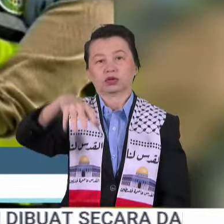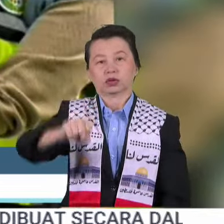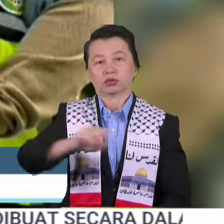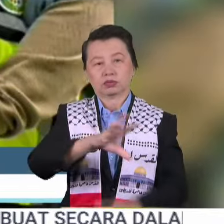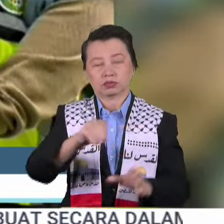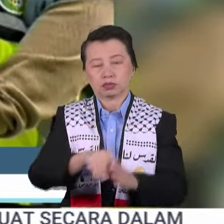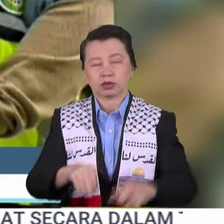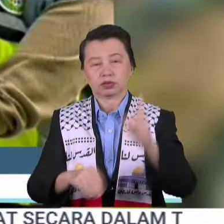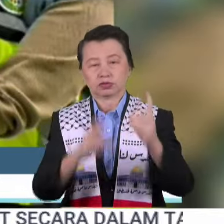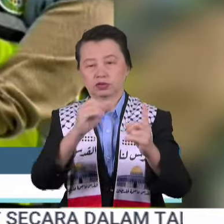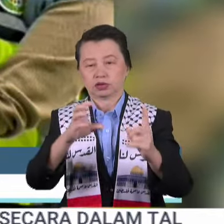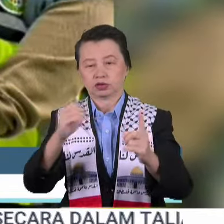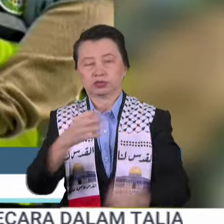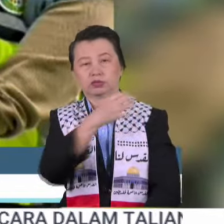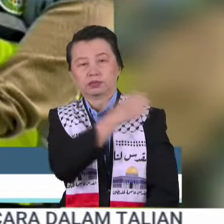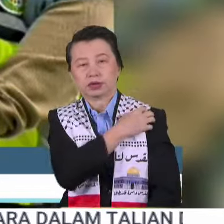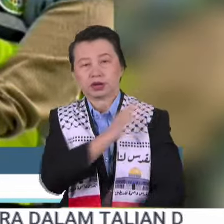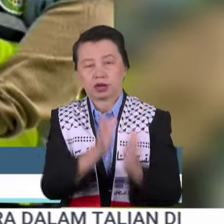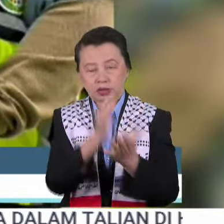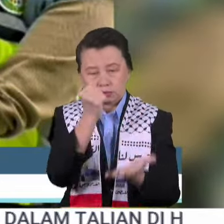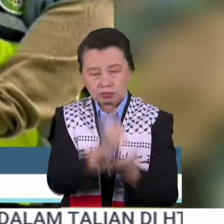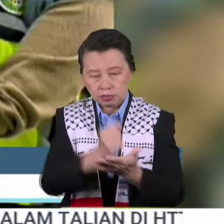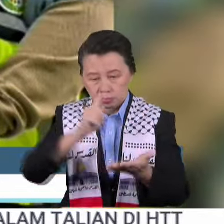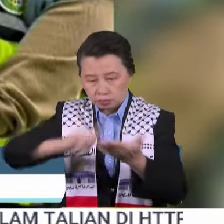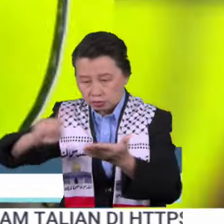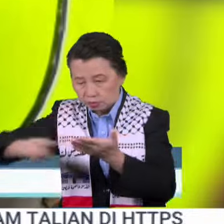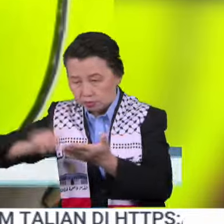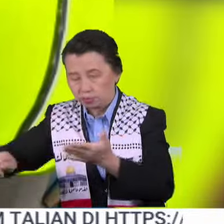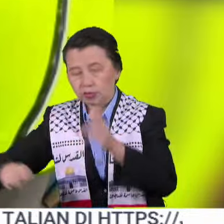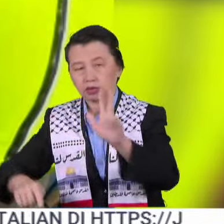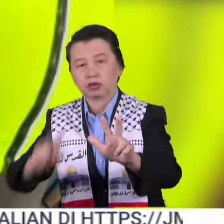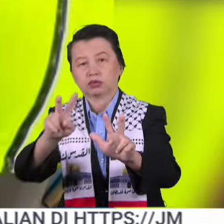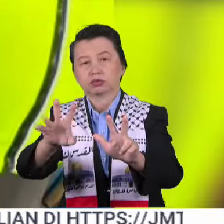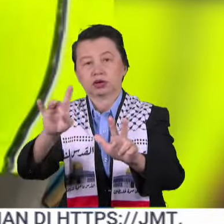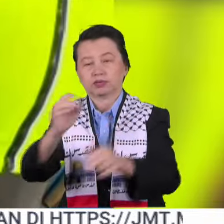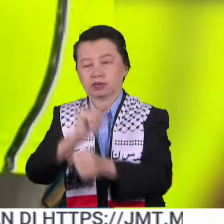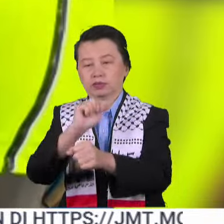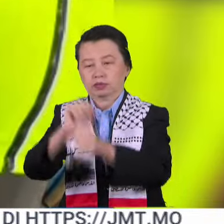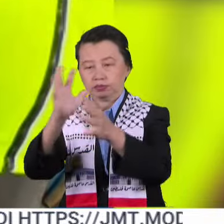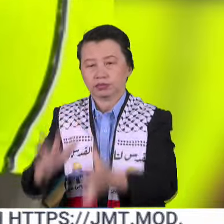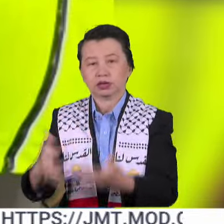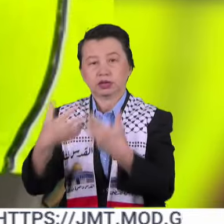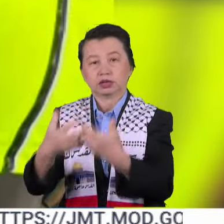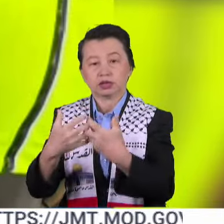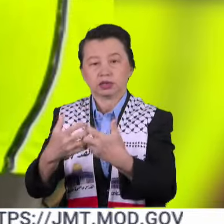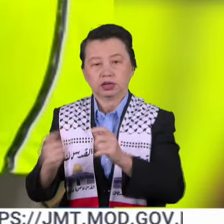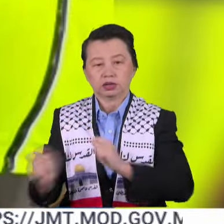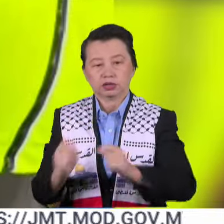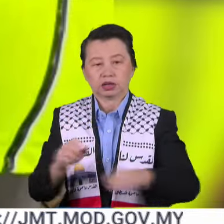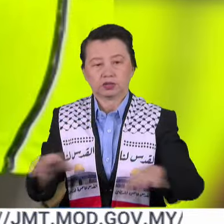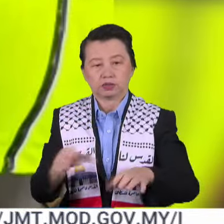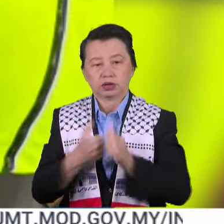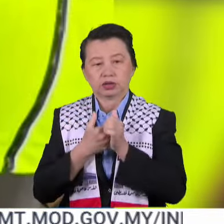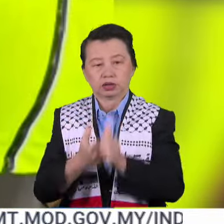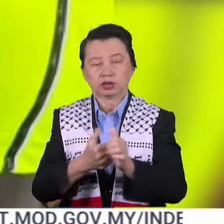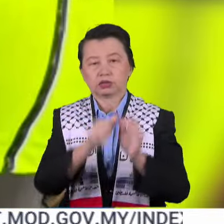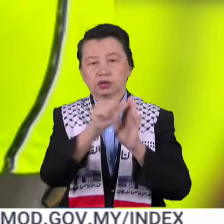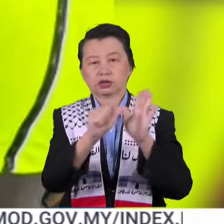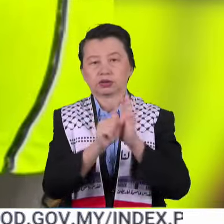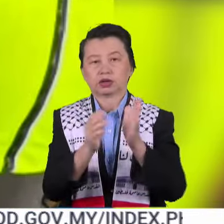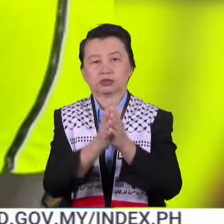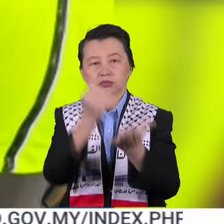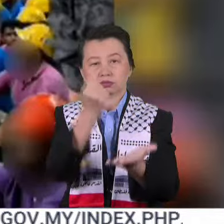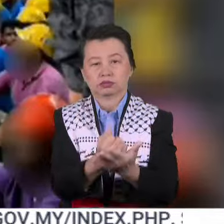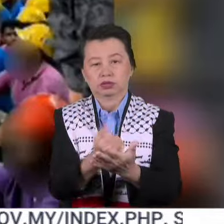melibatkan 100 pegawai imigresen memeriksa 328 pekerja kilang. Tindakan diambil mengikut Akta